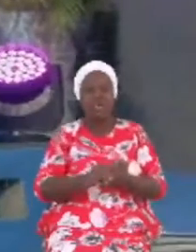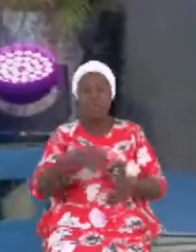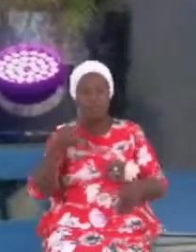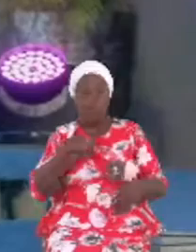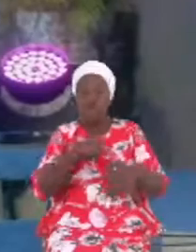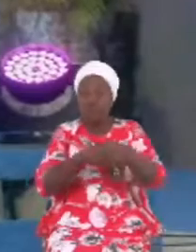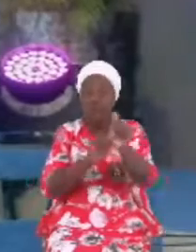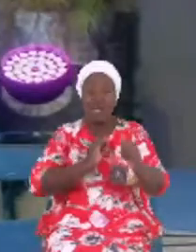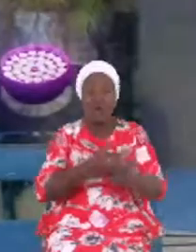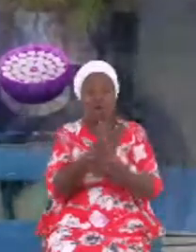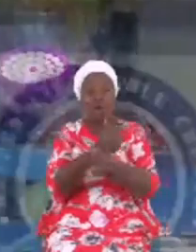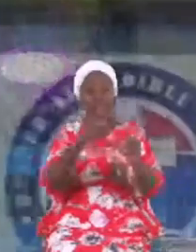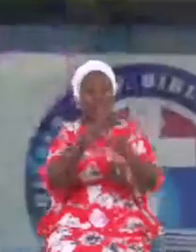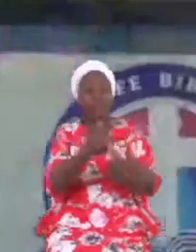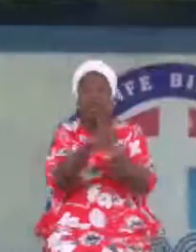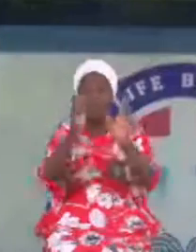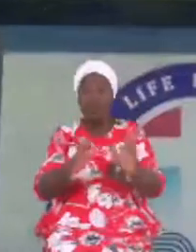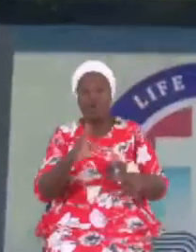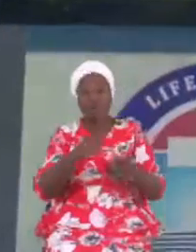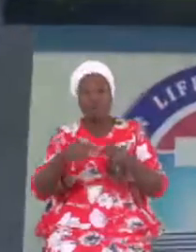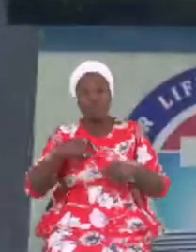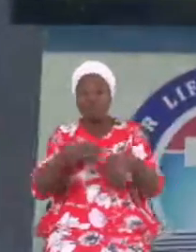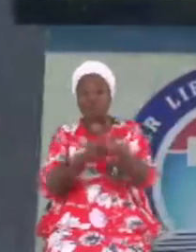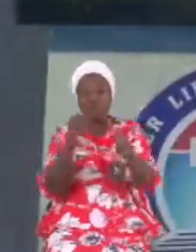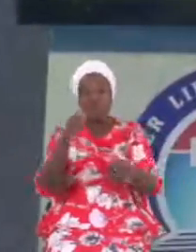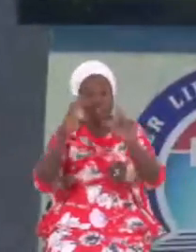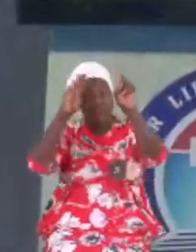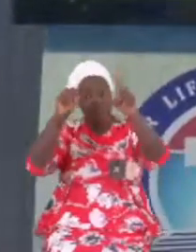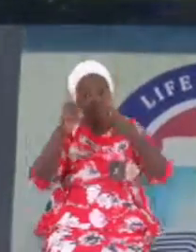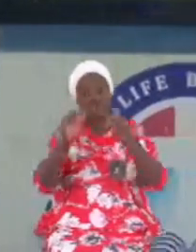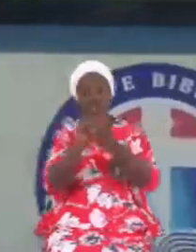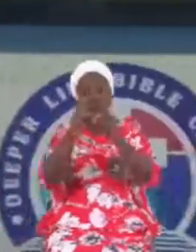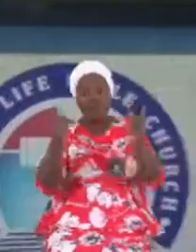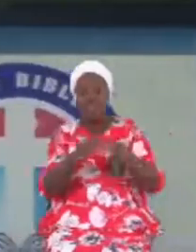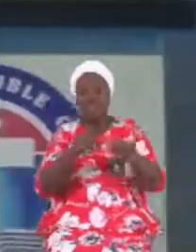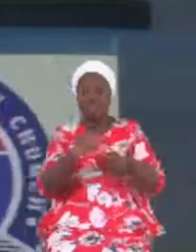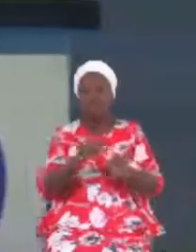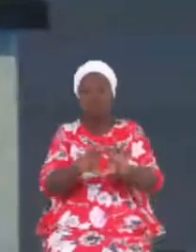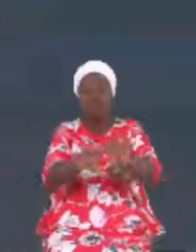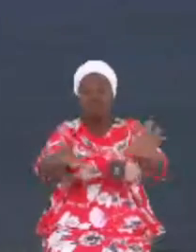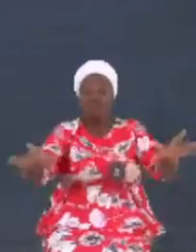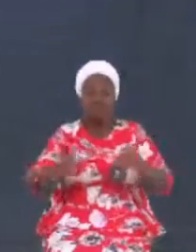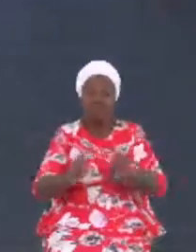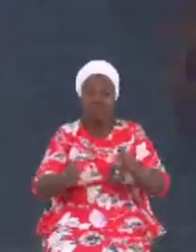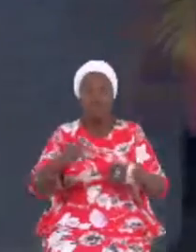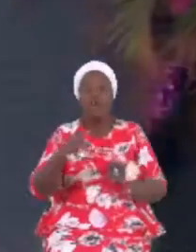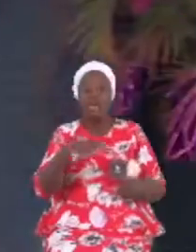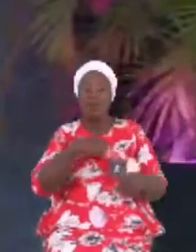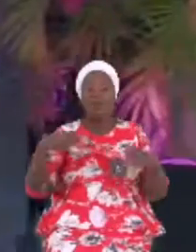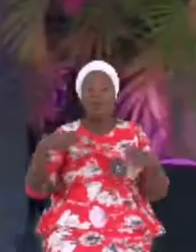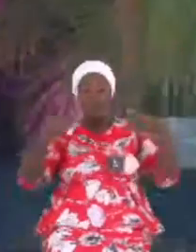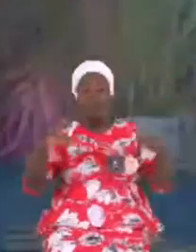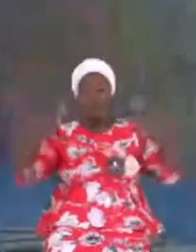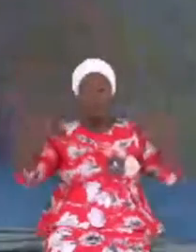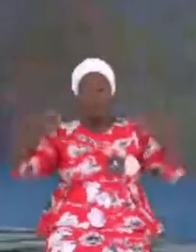pour y aller. Nous le suivons pour aller dans ce lieu. Et il dit, des myriades qui forment le cœur